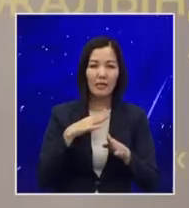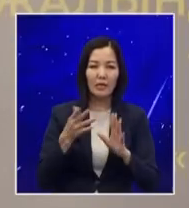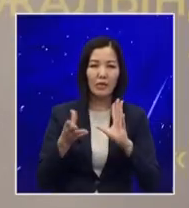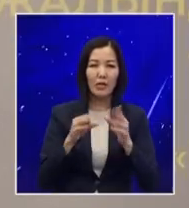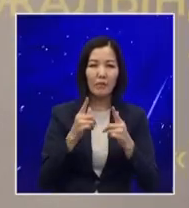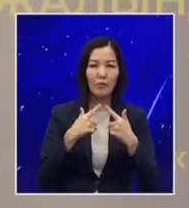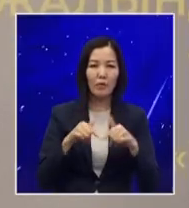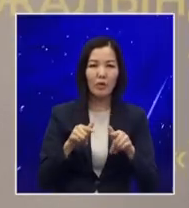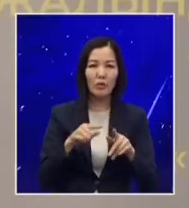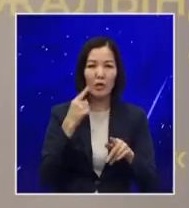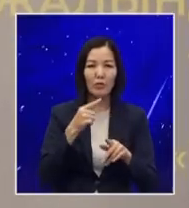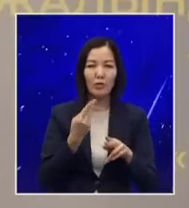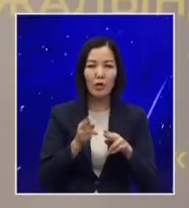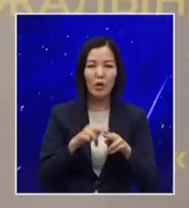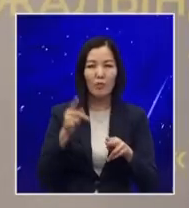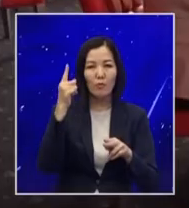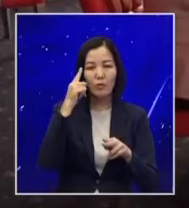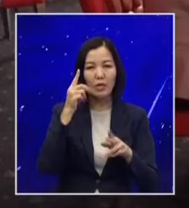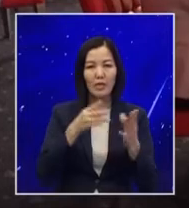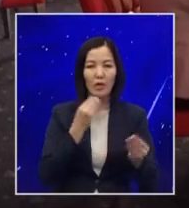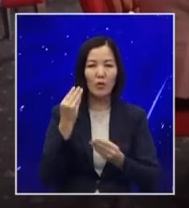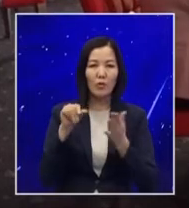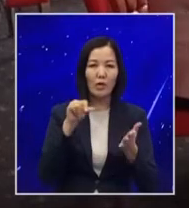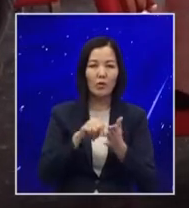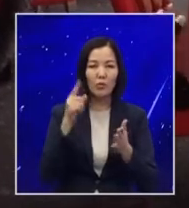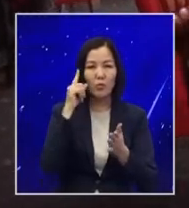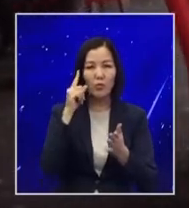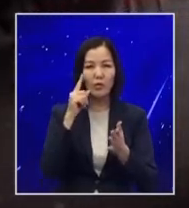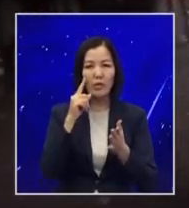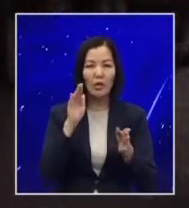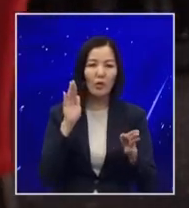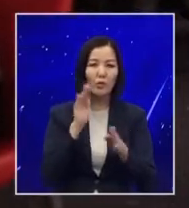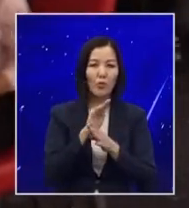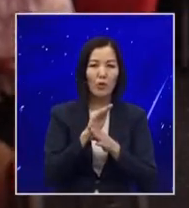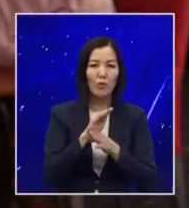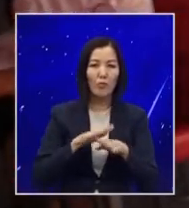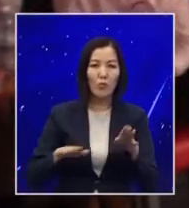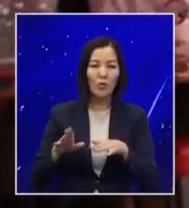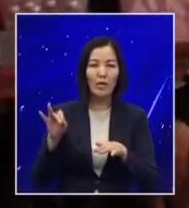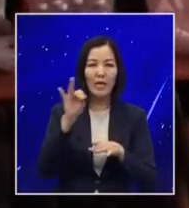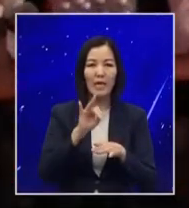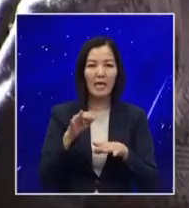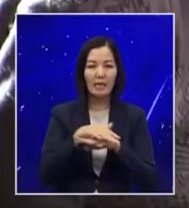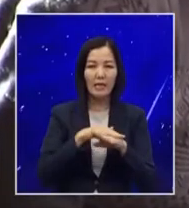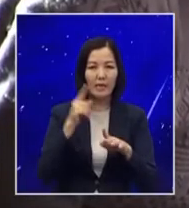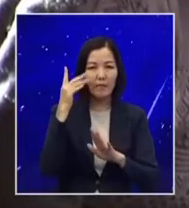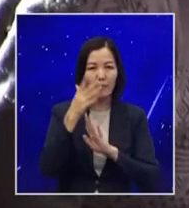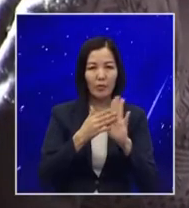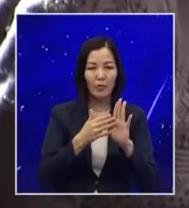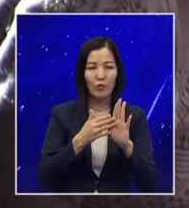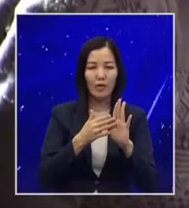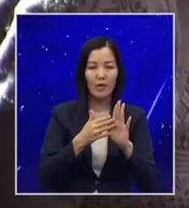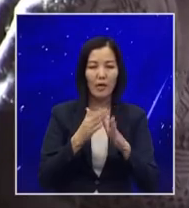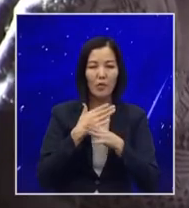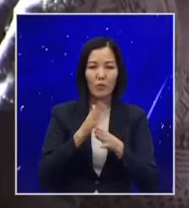Жалпы ұйымдастырушылардың айтуынша, бұл зияткерлік ойын қатысушылардың ой санасын толтырып, өңір ел тарихын тереңдетіп білуіне